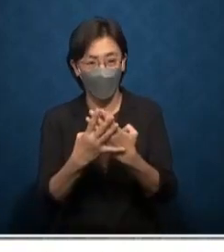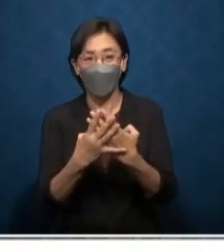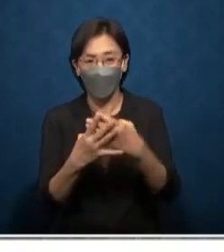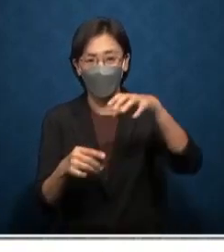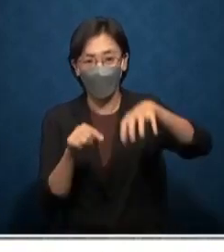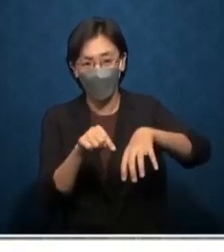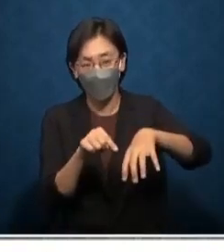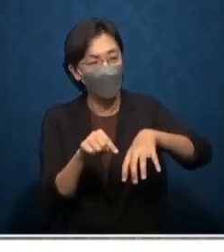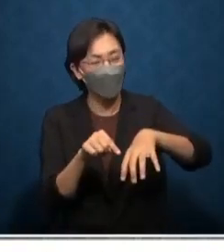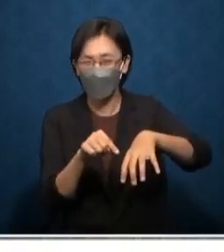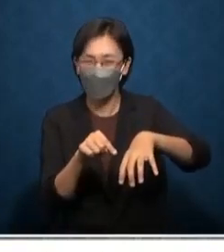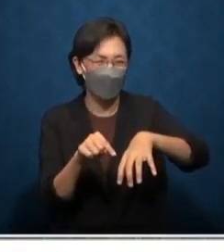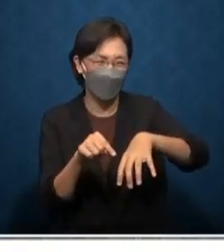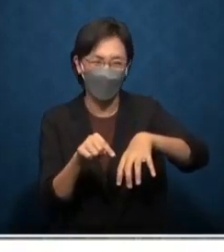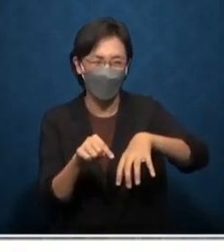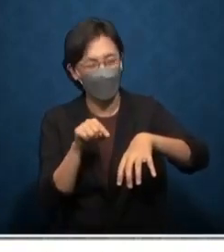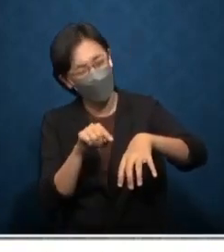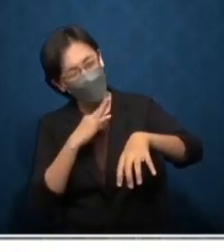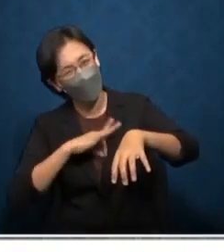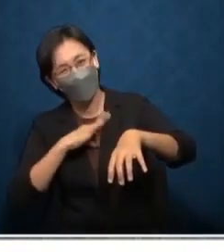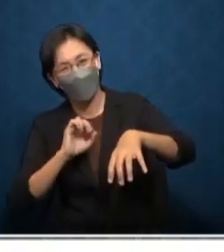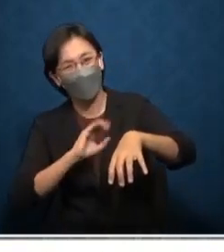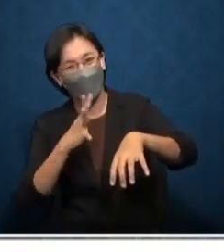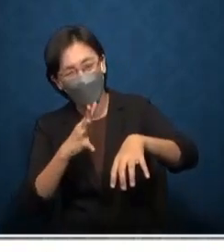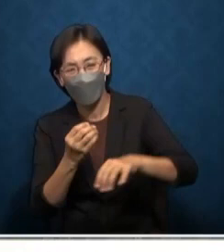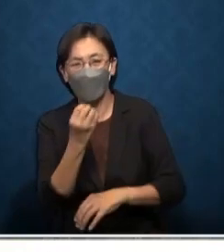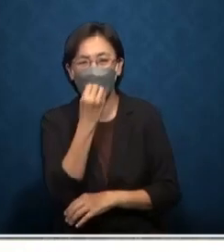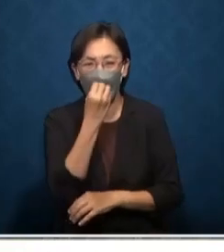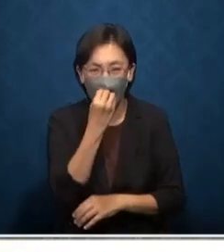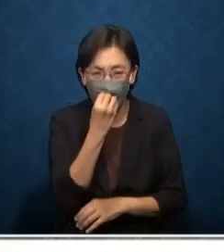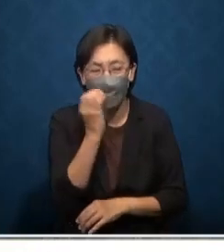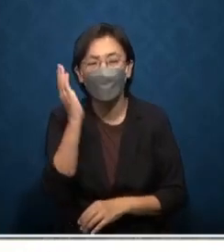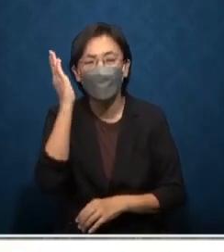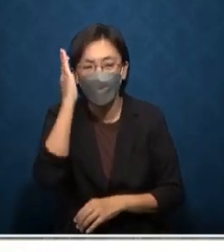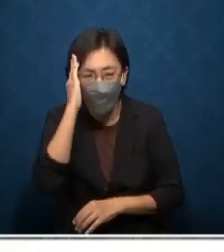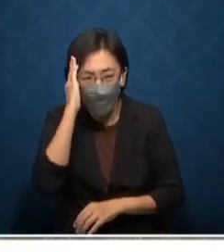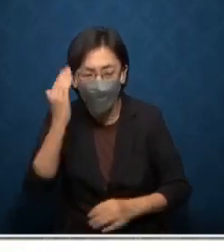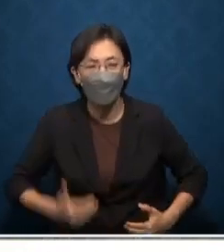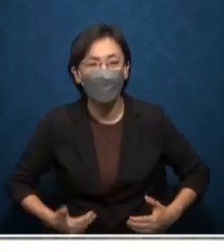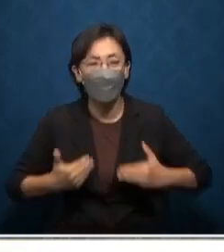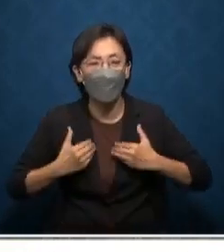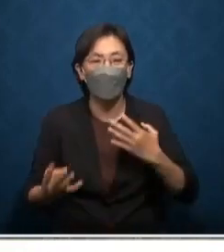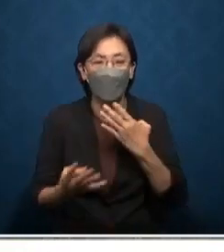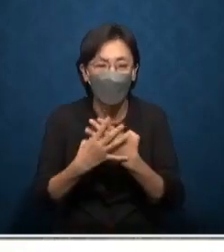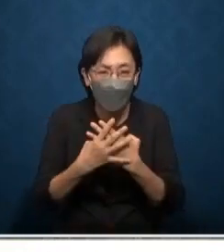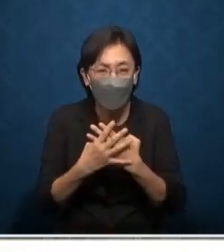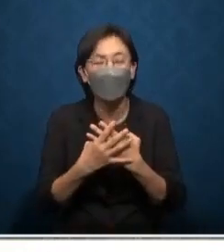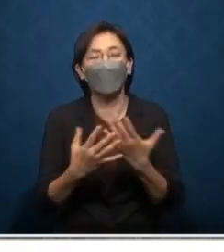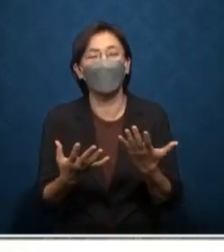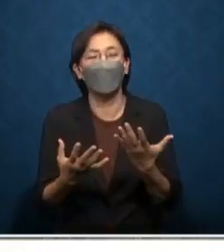ความไม่โรงใสในคุกไม่วาจะการกินการนอนการอยู่การใช้ชีวิต